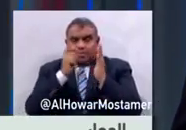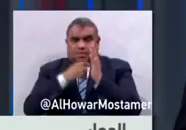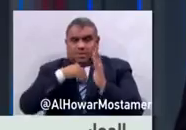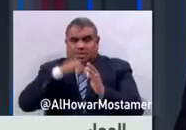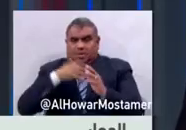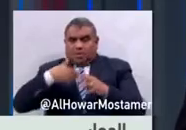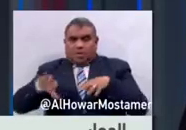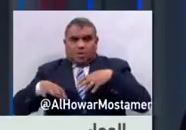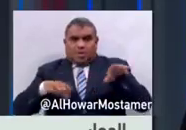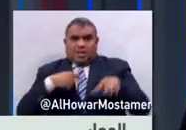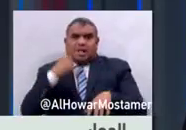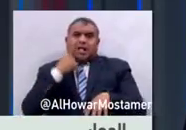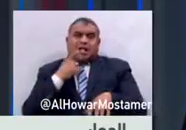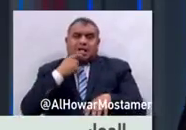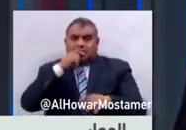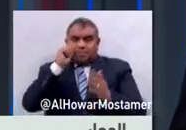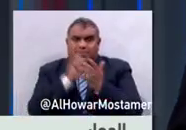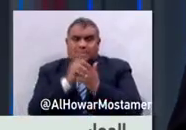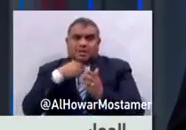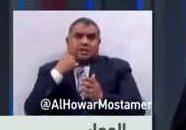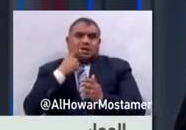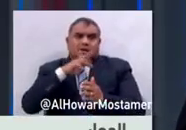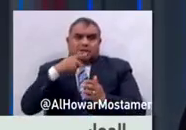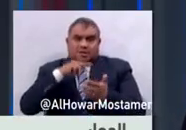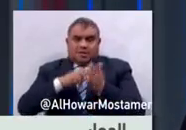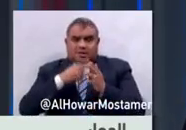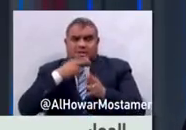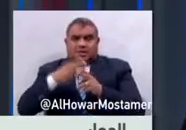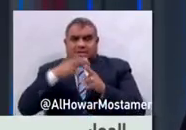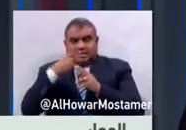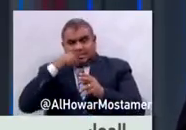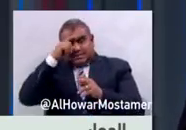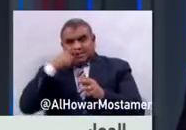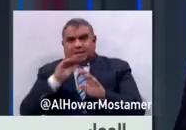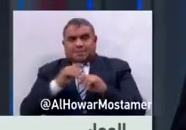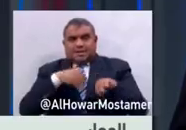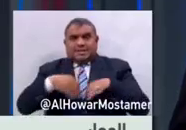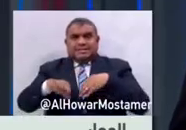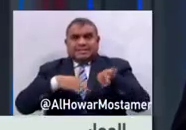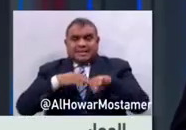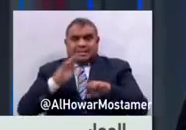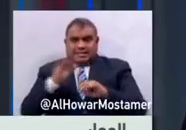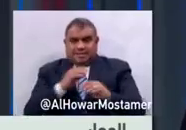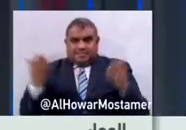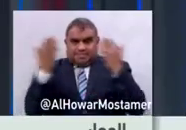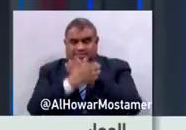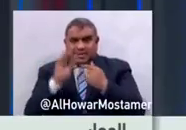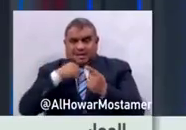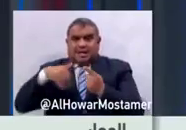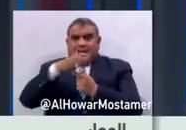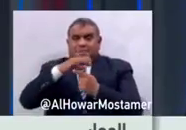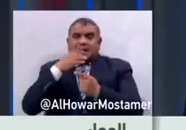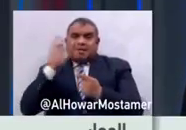بيفرق ما بين السخرية وما بين النكتة؟ هل السخرية بتؤدي وظيفة سياسية، أو زي ما قلنا هو يمكن استخدامها ضد الأمن القومي؟